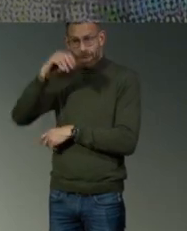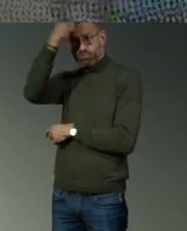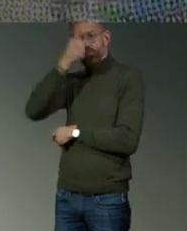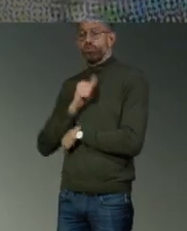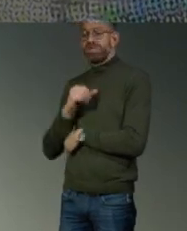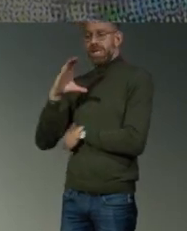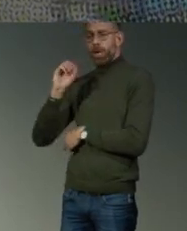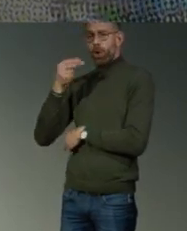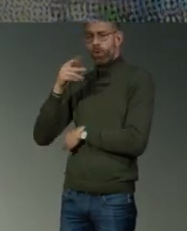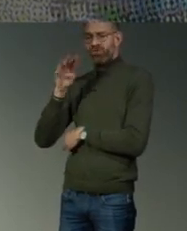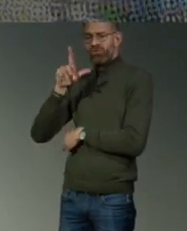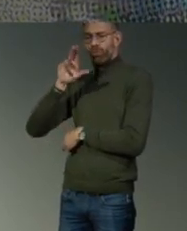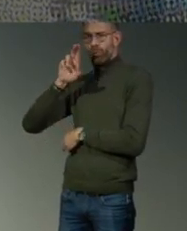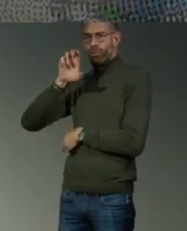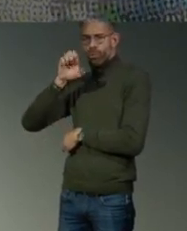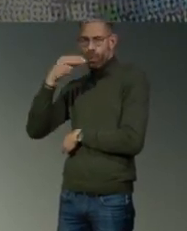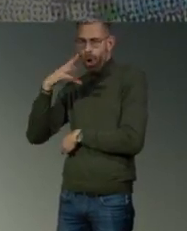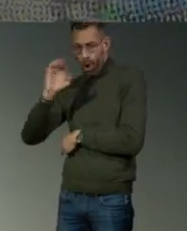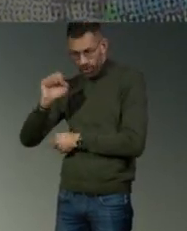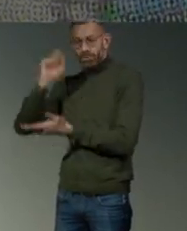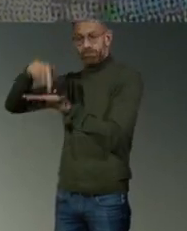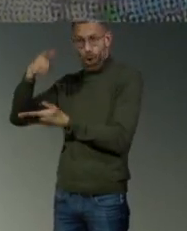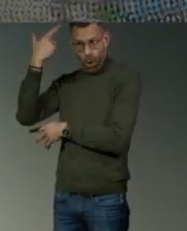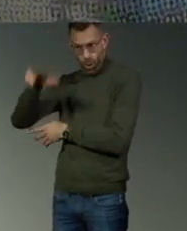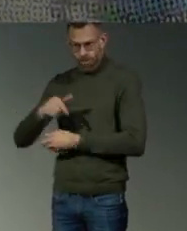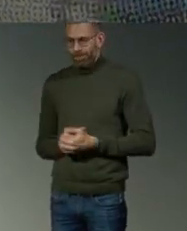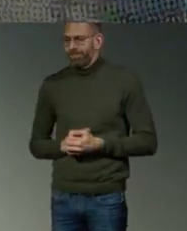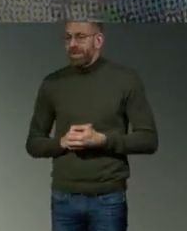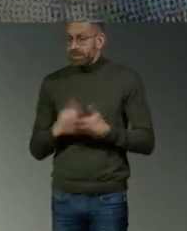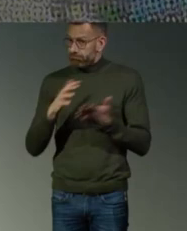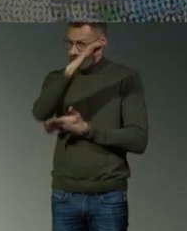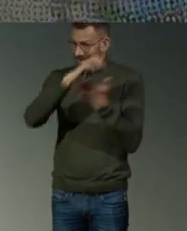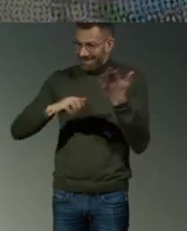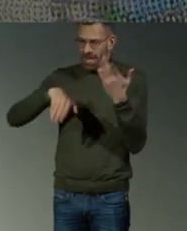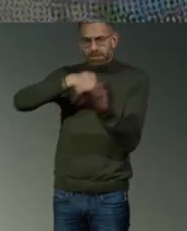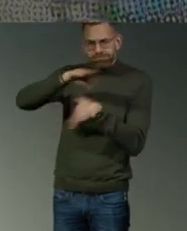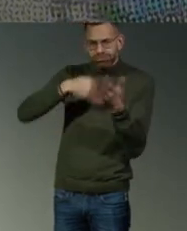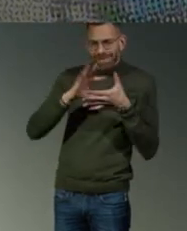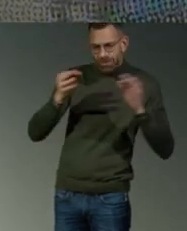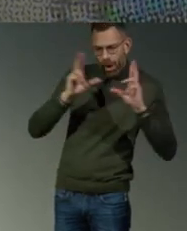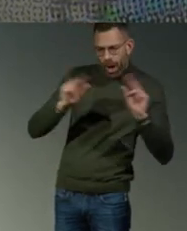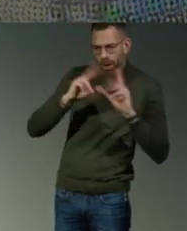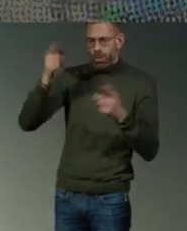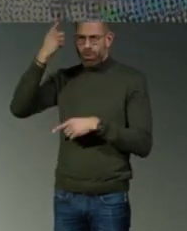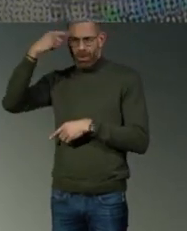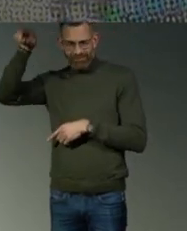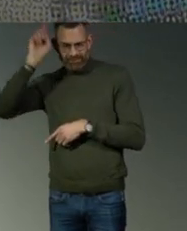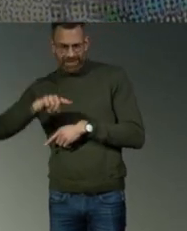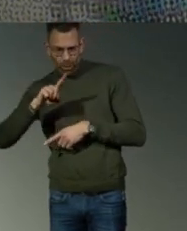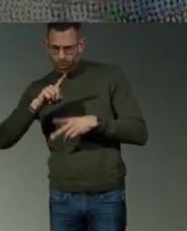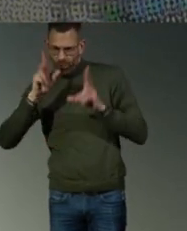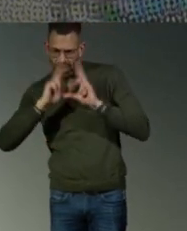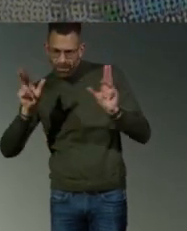Lyon. Alors c'est un texte hybride puisque c'est à la fois un récit, un essai philosophique,